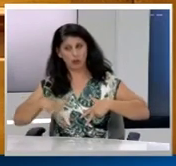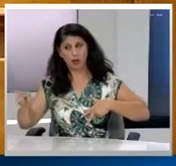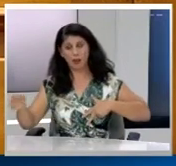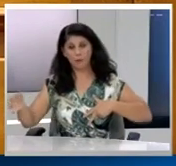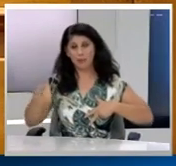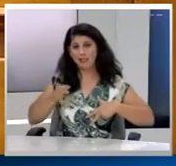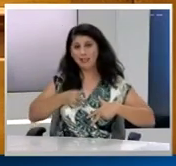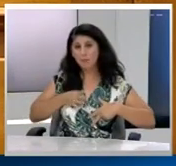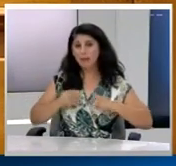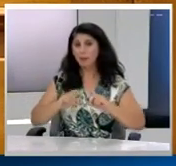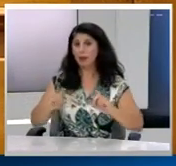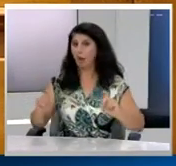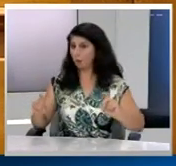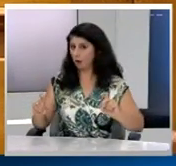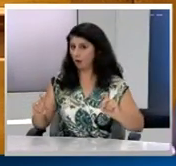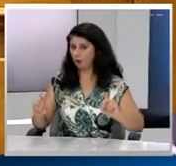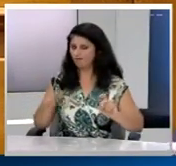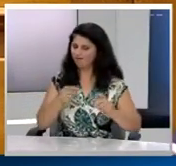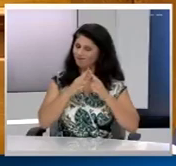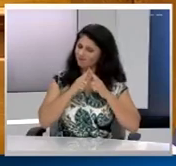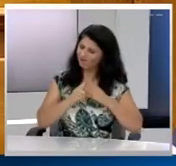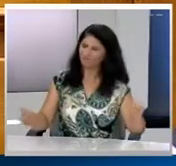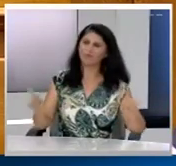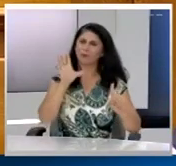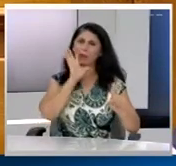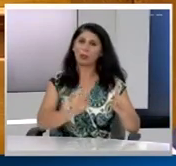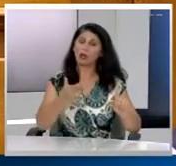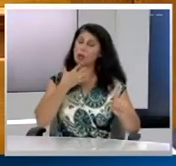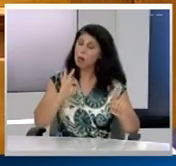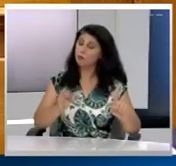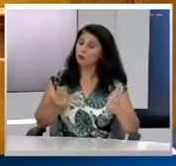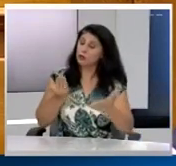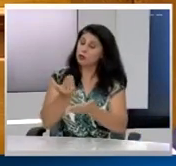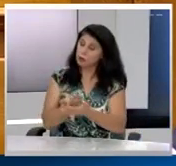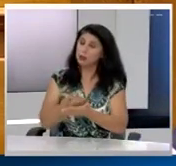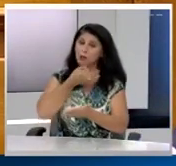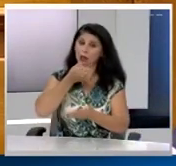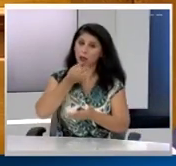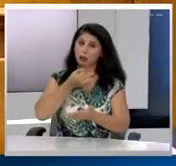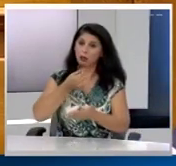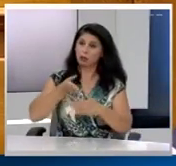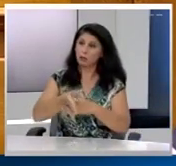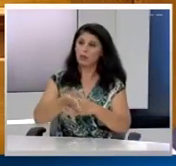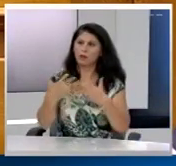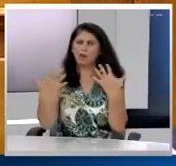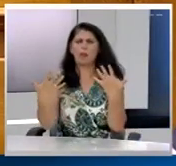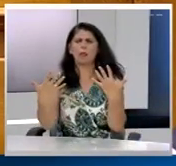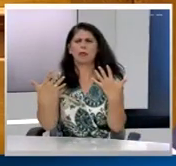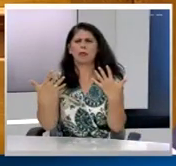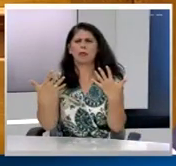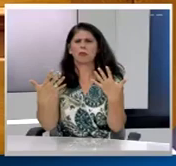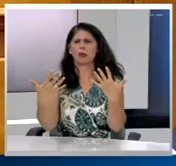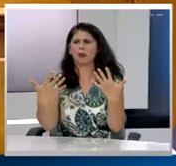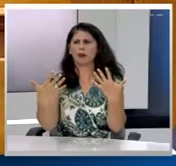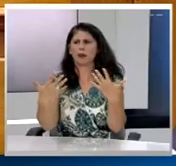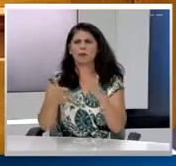Είπατε όμως πράγματα τα οποία απέχουν από την πραγματικότητα και γι' αυτό ζήτησα το λόγο να παρέμβω για 15